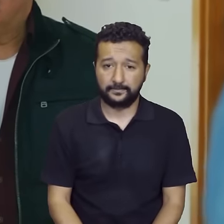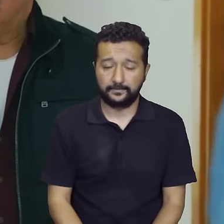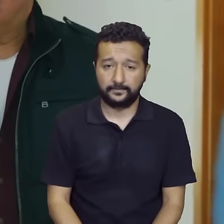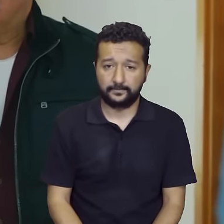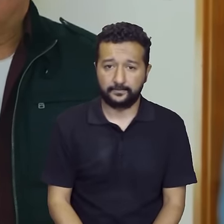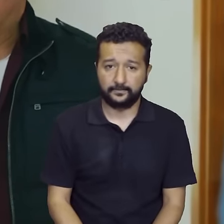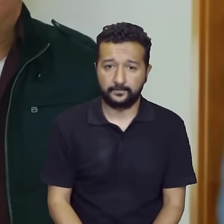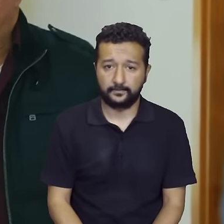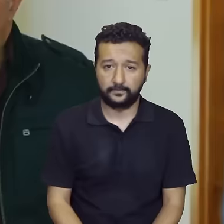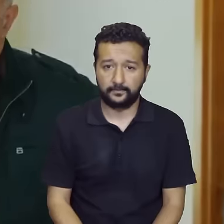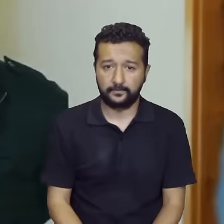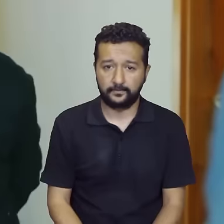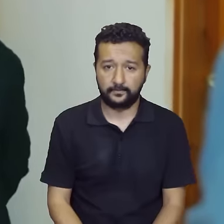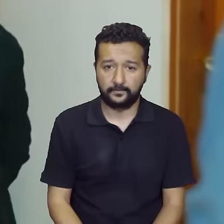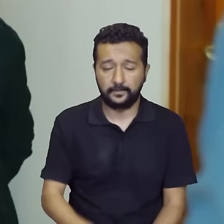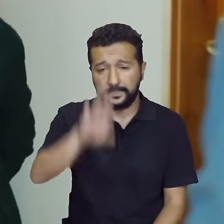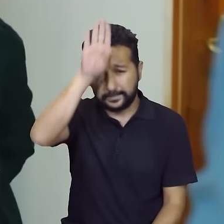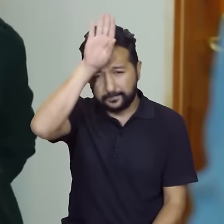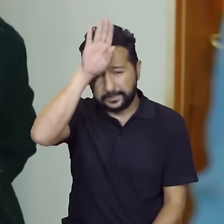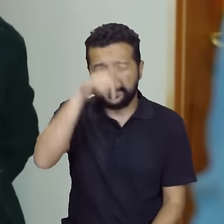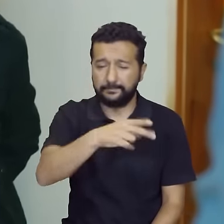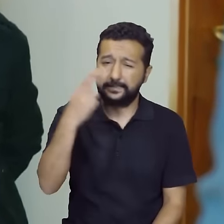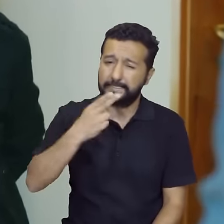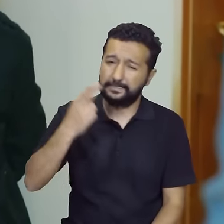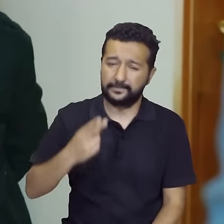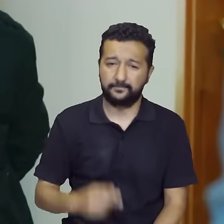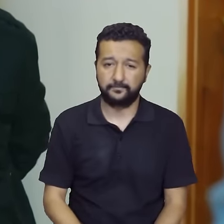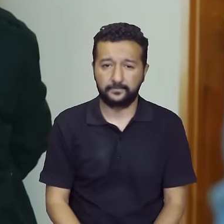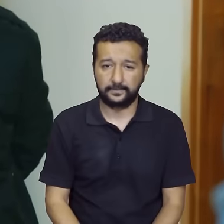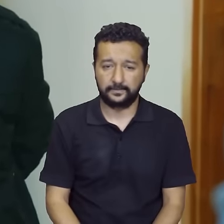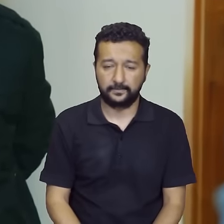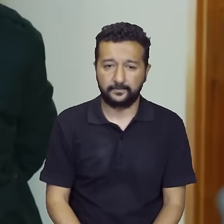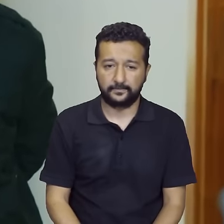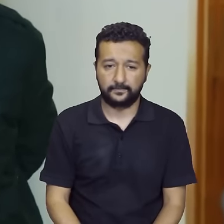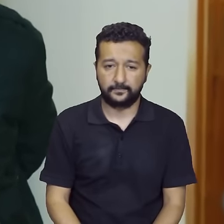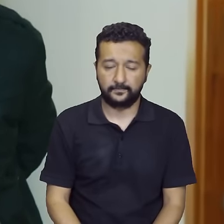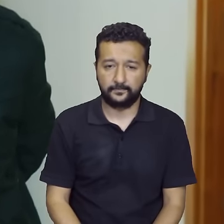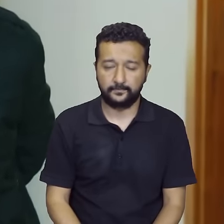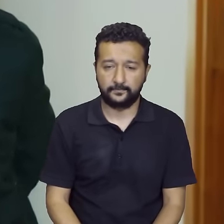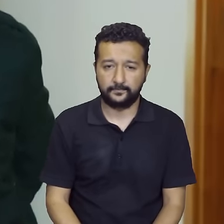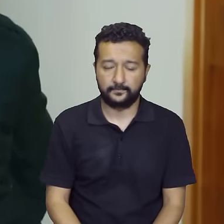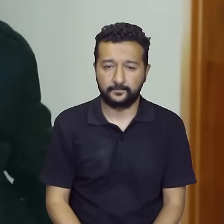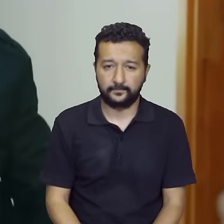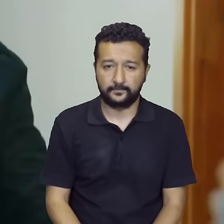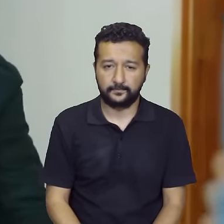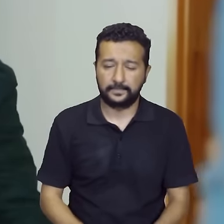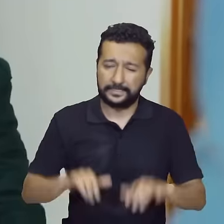Şener'in alt dudağı ağlamaklı büzüldü. Paşam. Ayaklarının bağı çözülüp kapıyı tutarak dayandı.